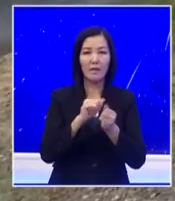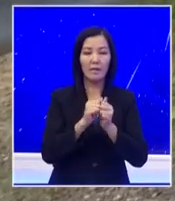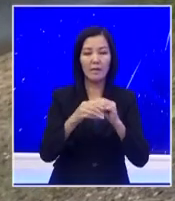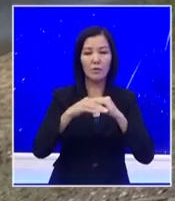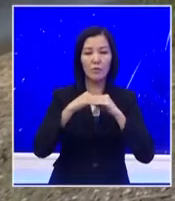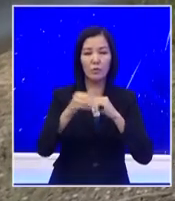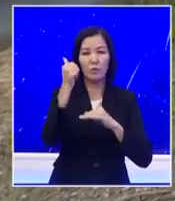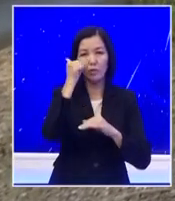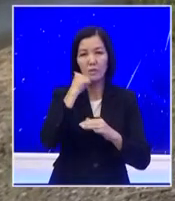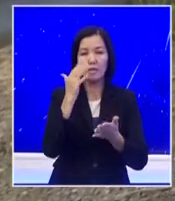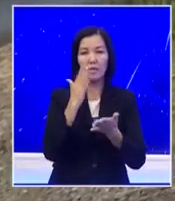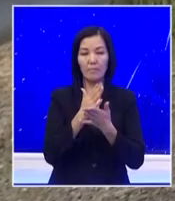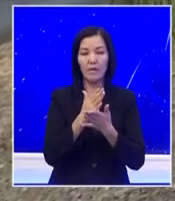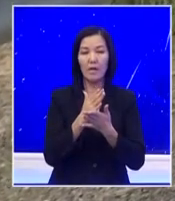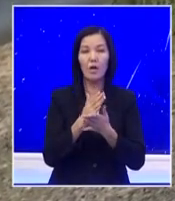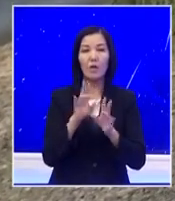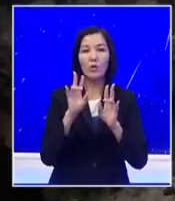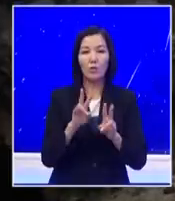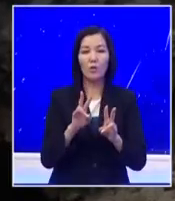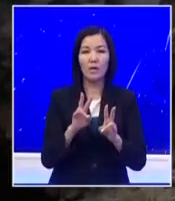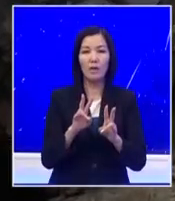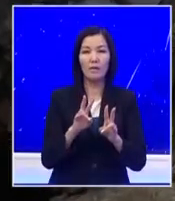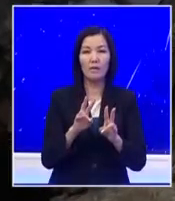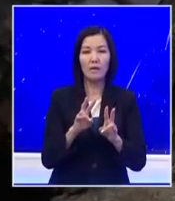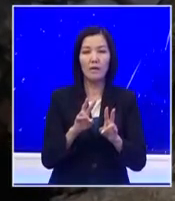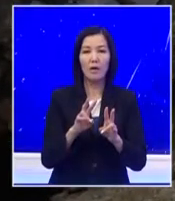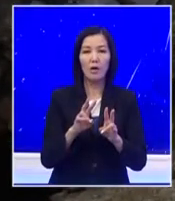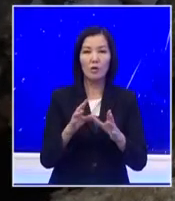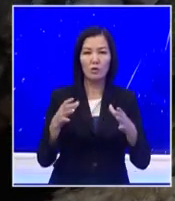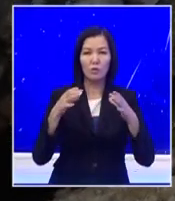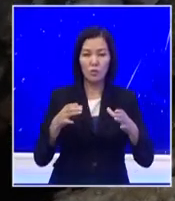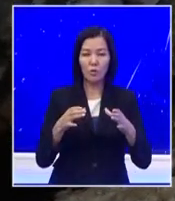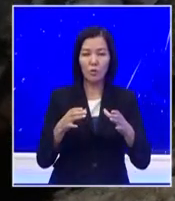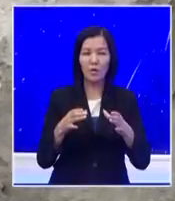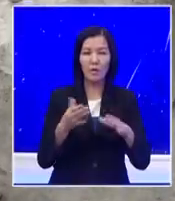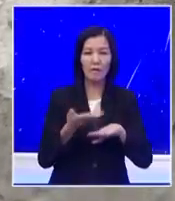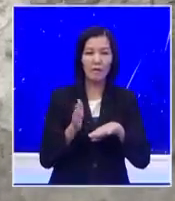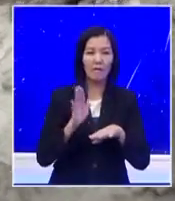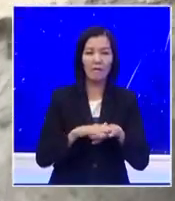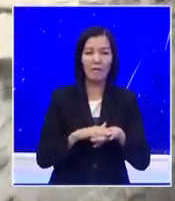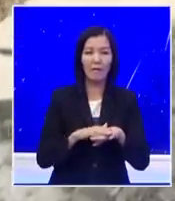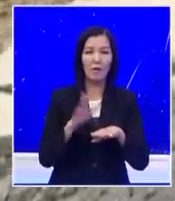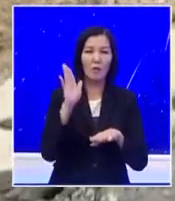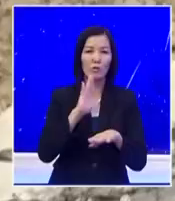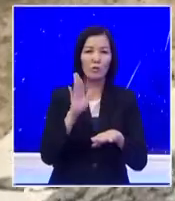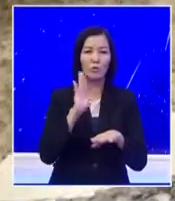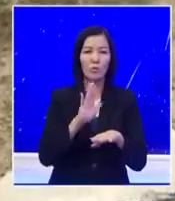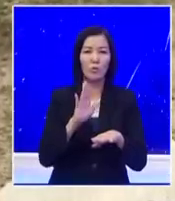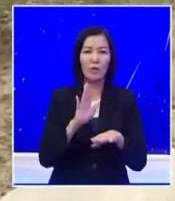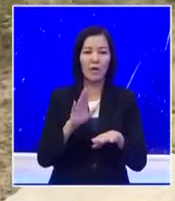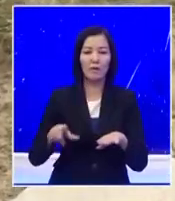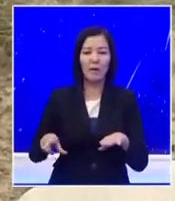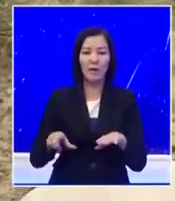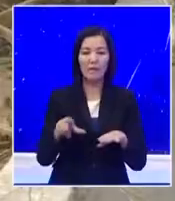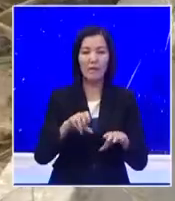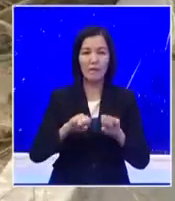төселгенмен тозған тұстары да жоқ емес. Ойықтардың ішіне адам сыйып кететіндей. Сонда яқы мұнда жол қапталындағы су арналары да бүлінген. Оның